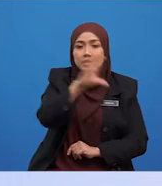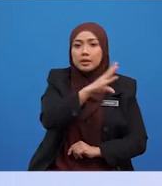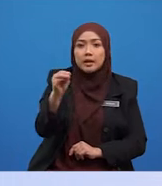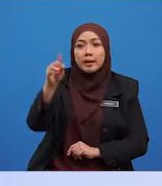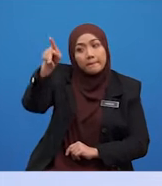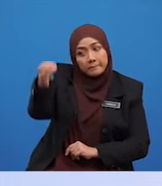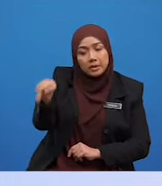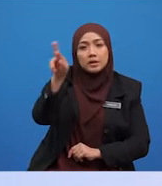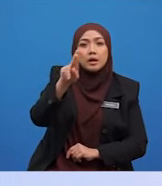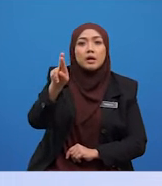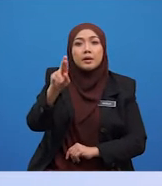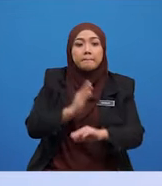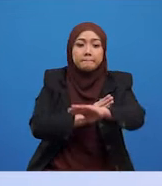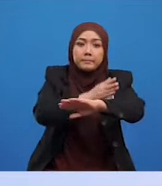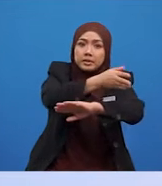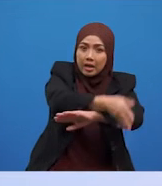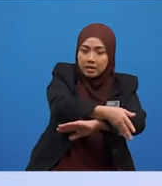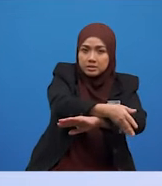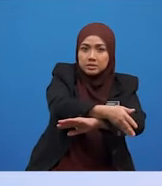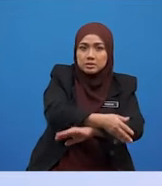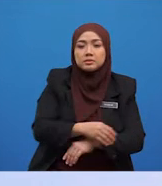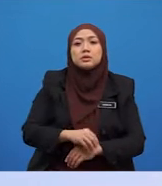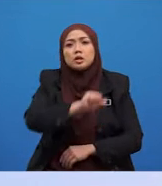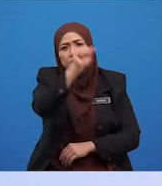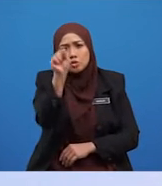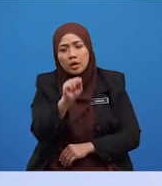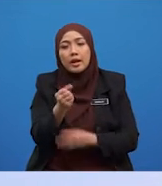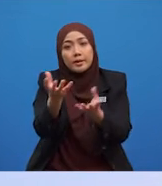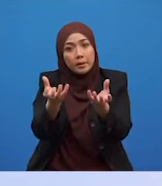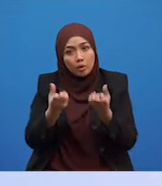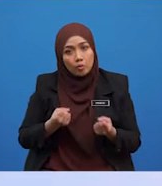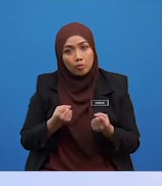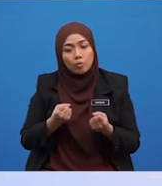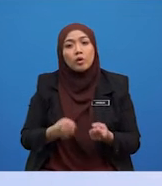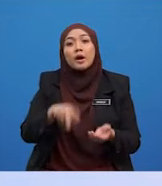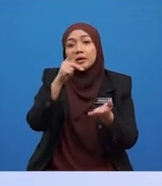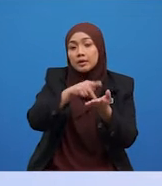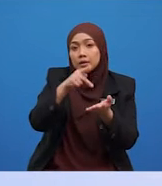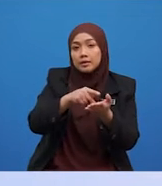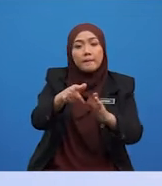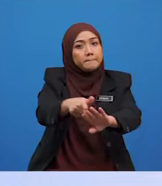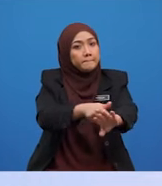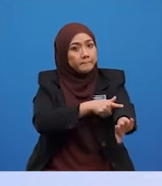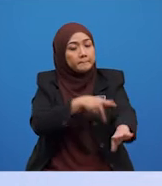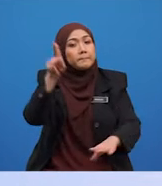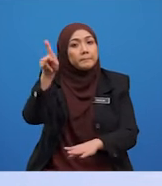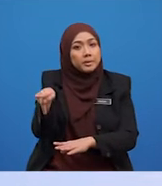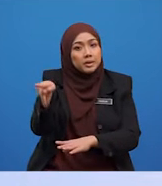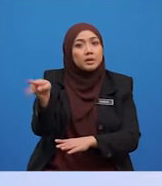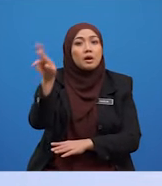dan PR merupakan perentas. Kehendak soalan ialah hitung panjang